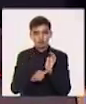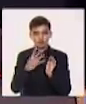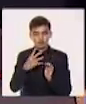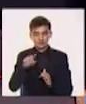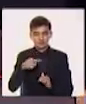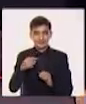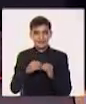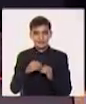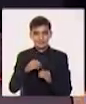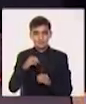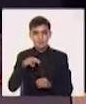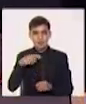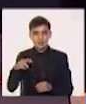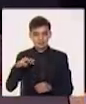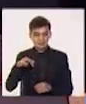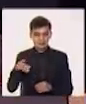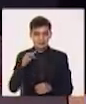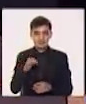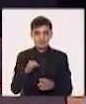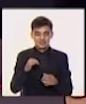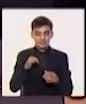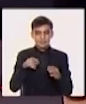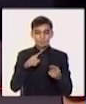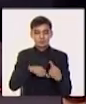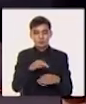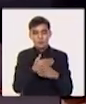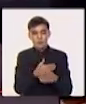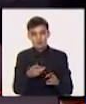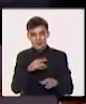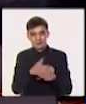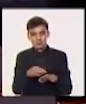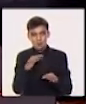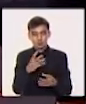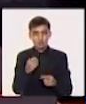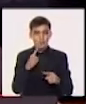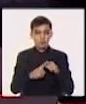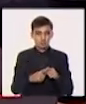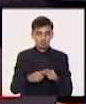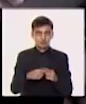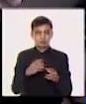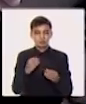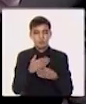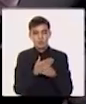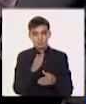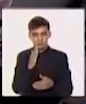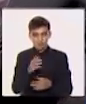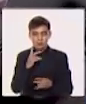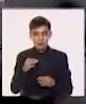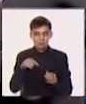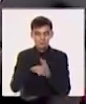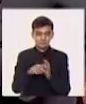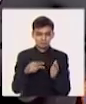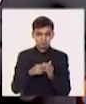164,8 миллиард теңгені құрайды. Шағын және орта бизнесті қолдау мақсатында тағы да қосымша шаралар қарастырылып жатыр. Ал мұндай қомақты